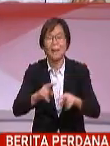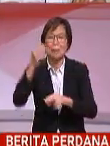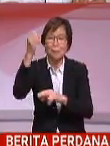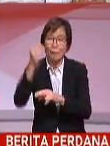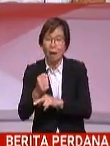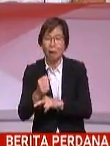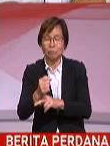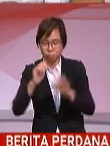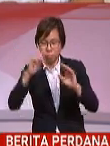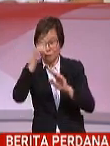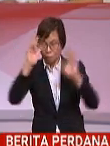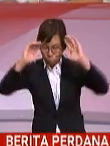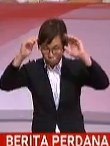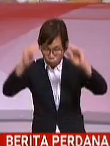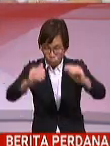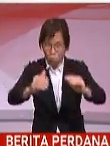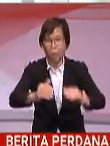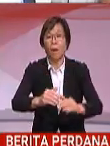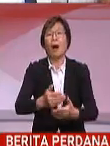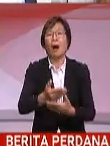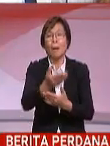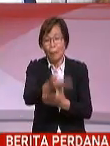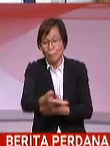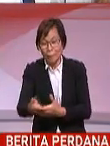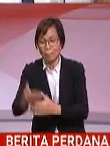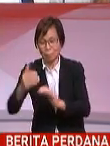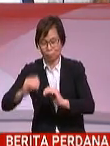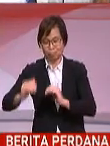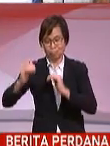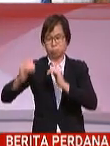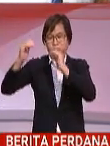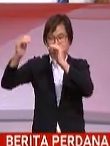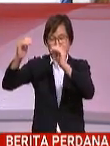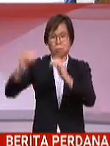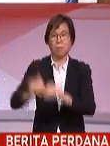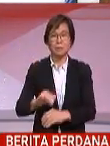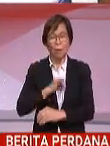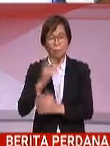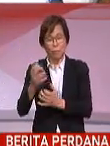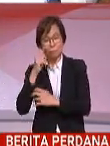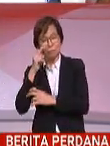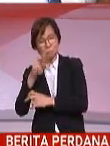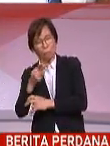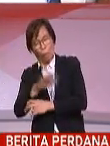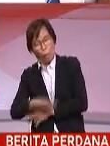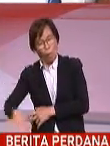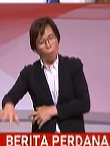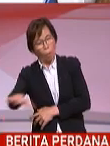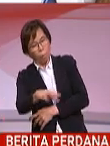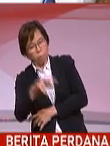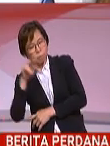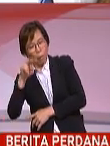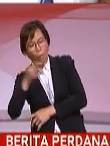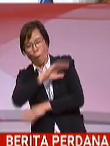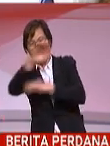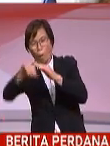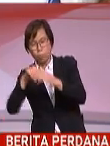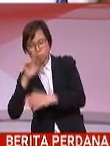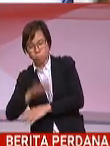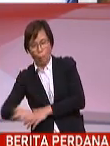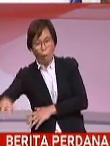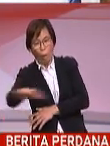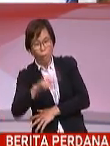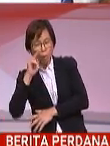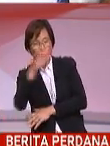di sini dipertingkatkan. Jadi saya nak semua ini dilihat secara menyeluruh